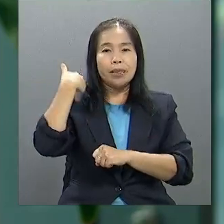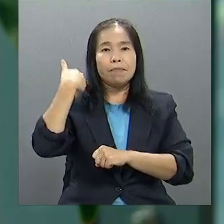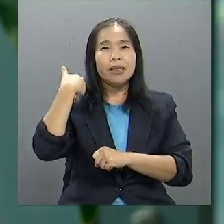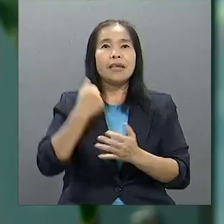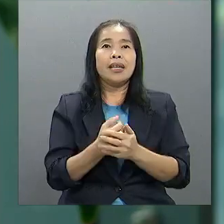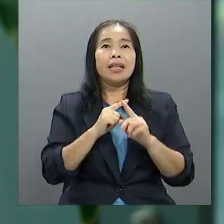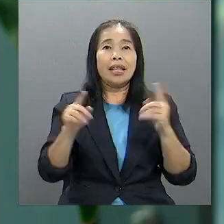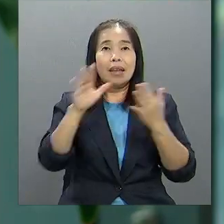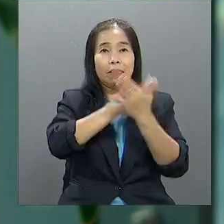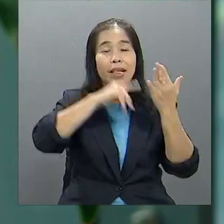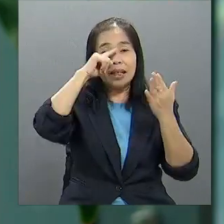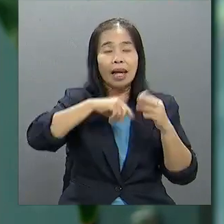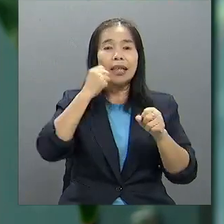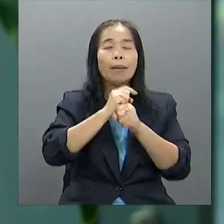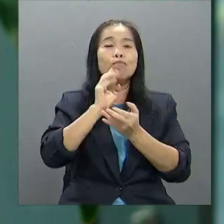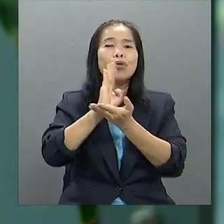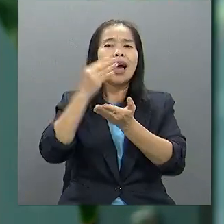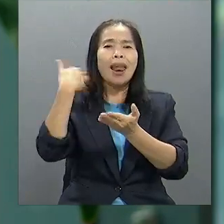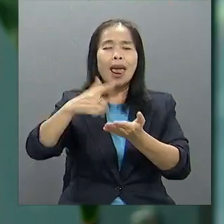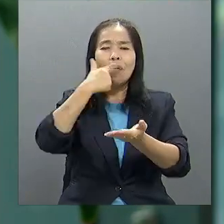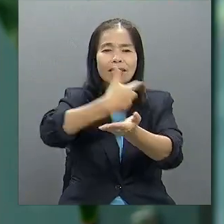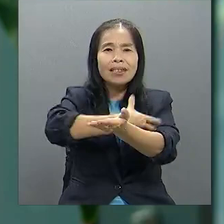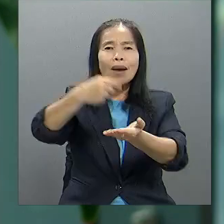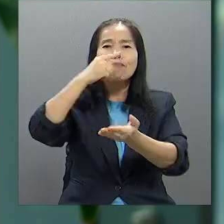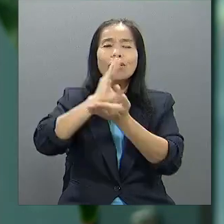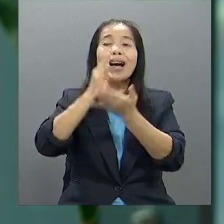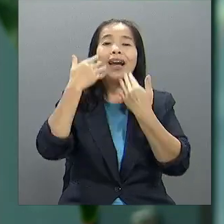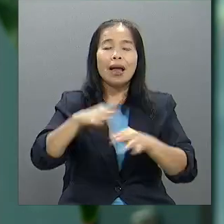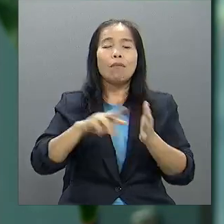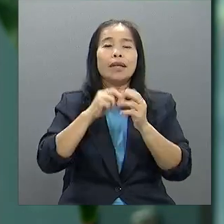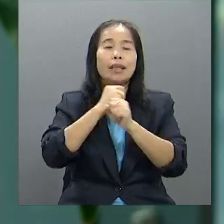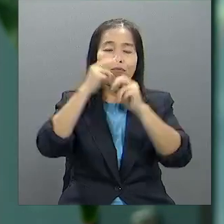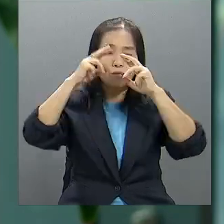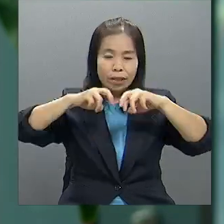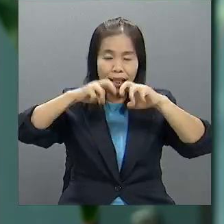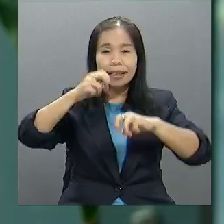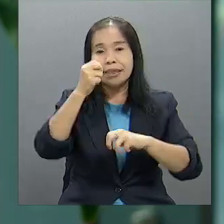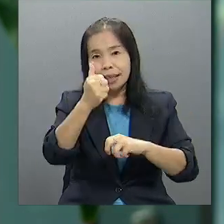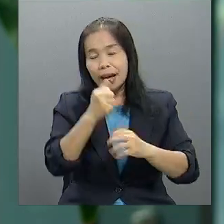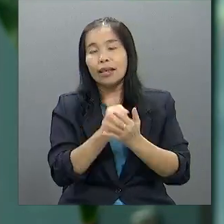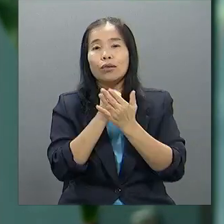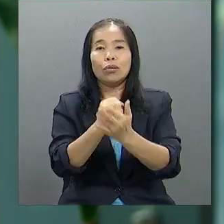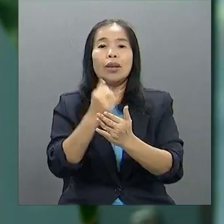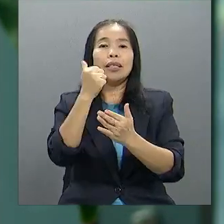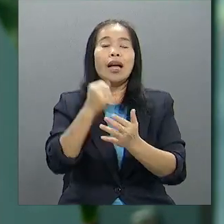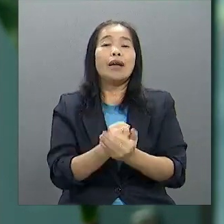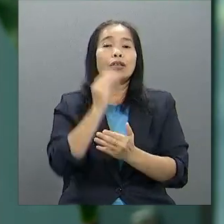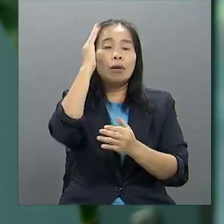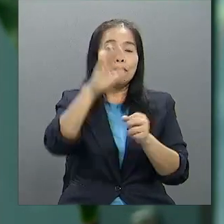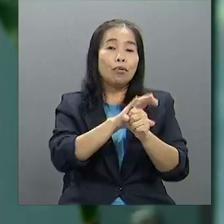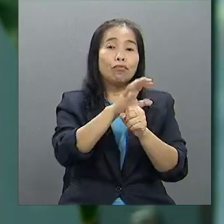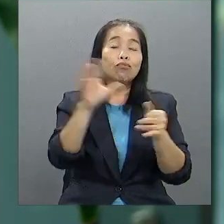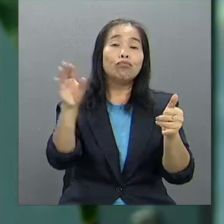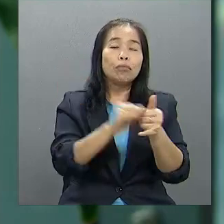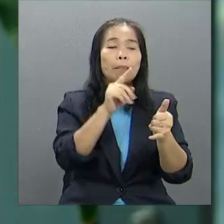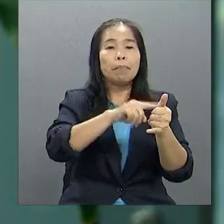ท่านช่วยบริจาคตรงนี้ไปผมคิดว่าเราจะสามารถทำการวิจัยเรื่องนี้ได้แล้วก็อาจจะมาช่วยชีวิตเพื่อนร่วมโลกและเพื่อนร่วมประเทศ